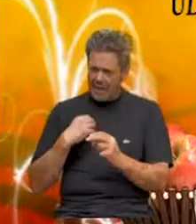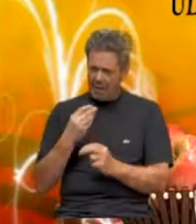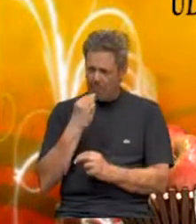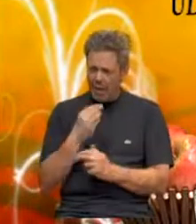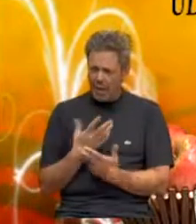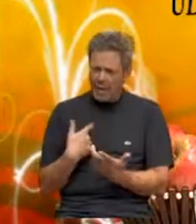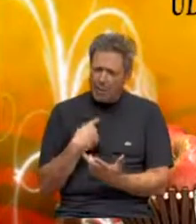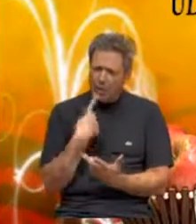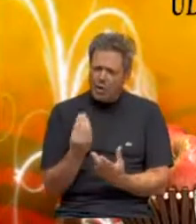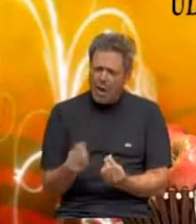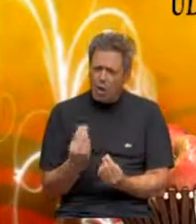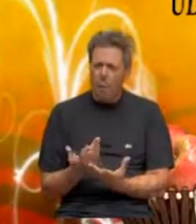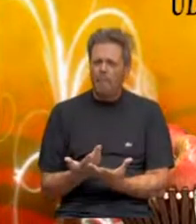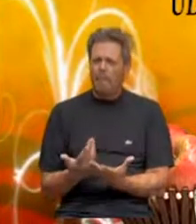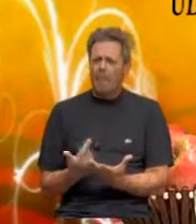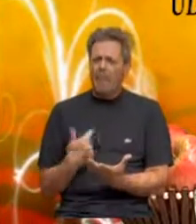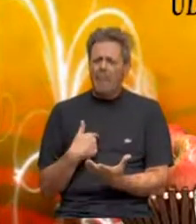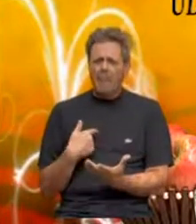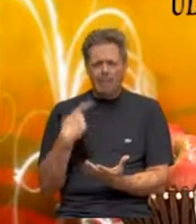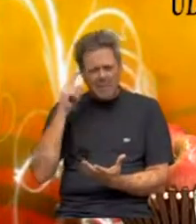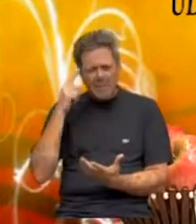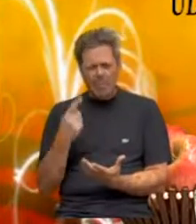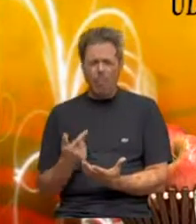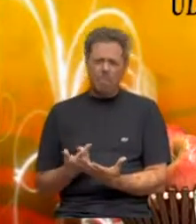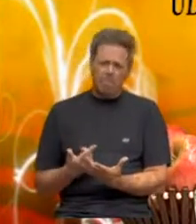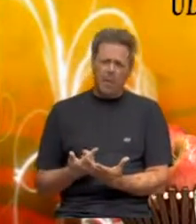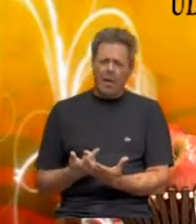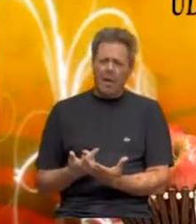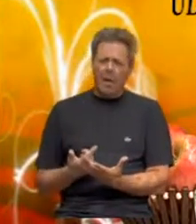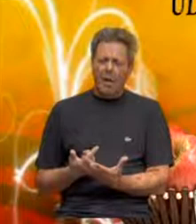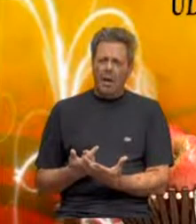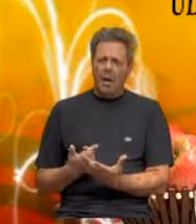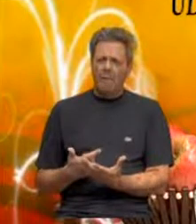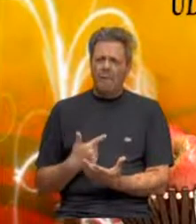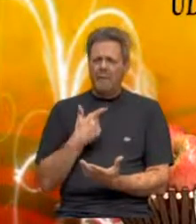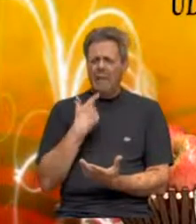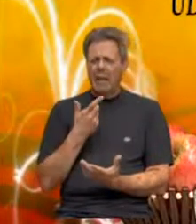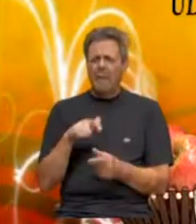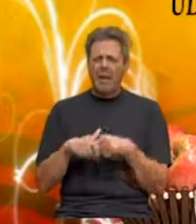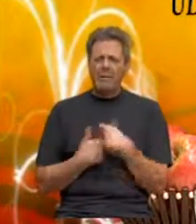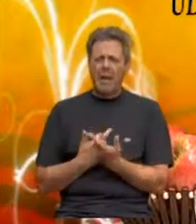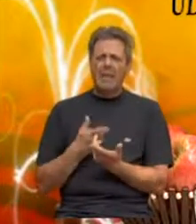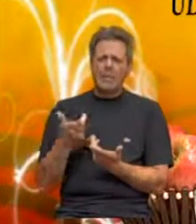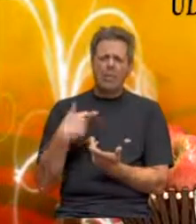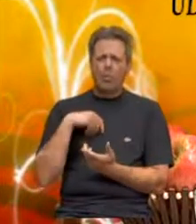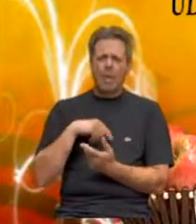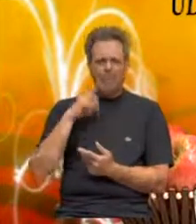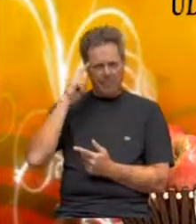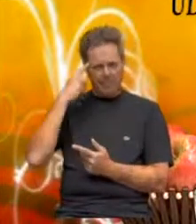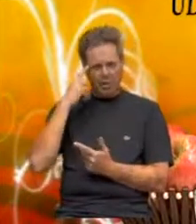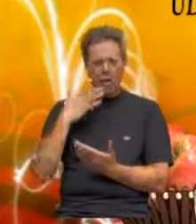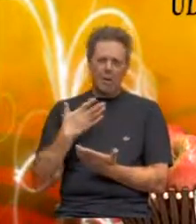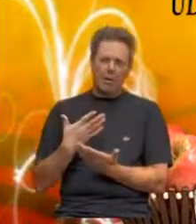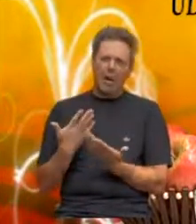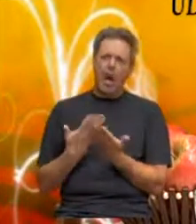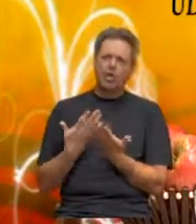samo nešto. Svi mi nekako, zapravo nama se svima čini, a pogotovo mojim gostima, da evo sad ste vi govorili neke stvari, ja mislim da ste vi u sebi razmišljali na način,